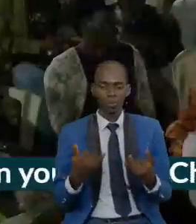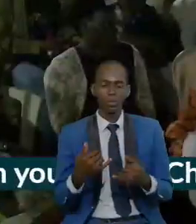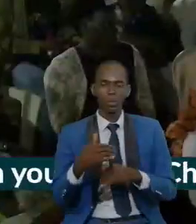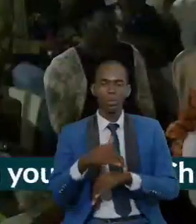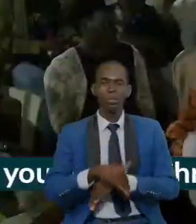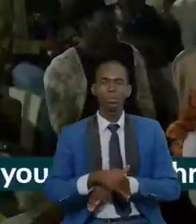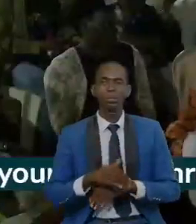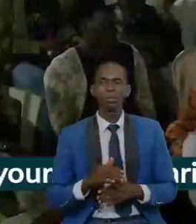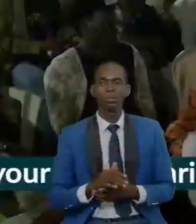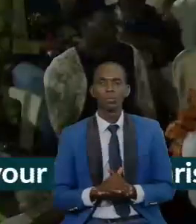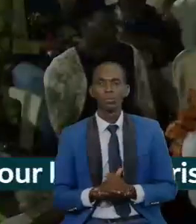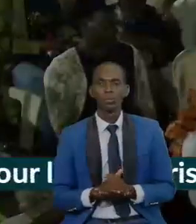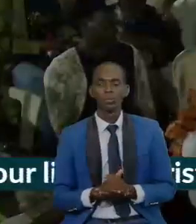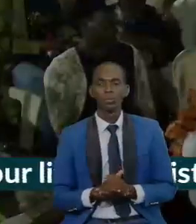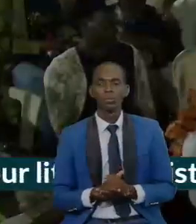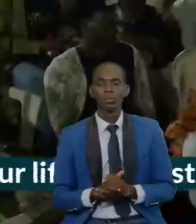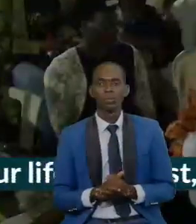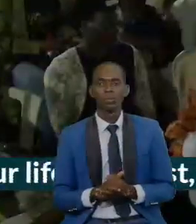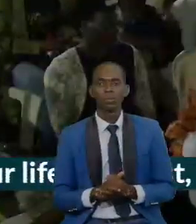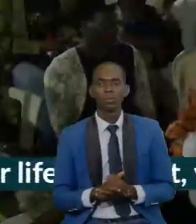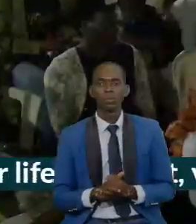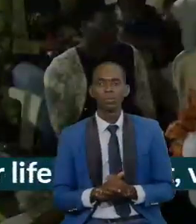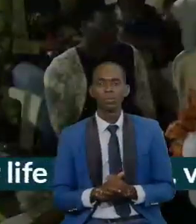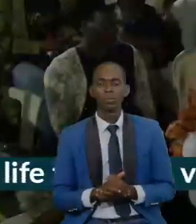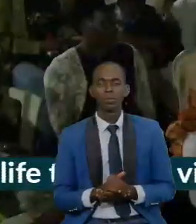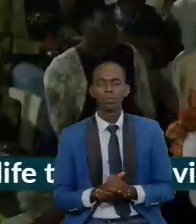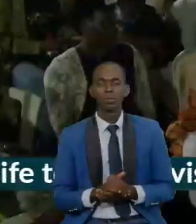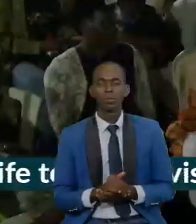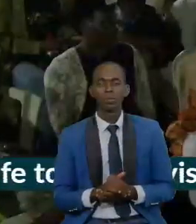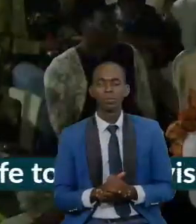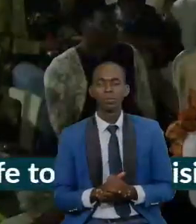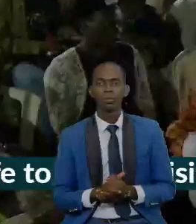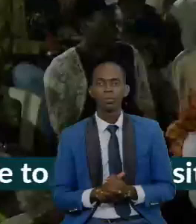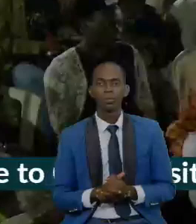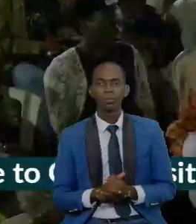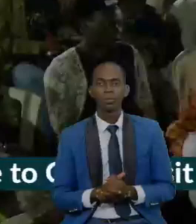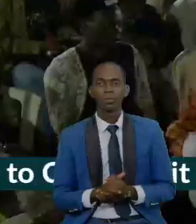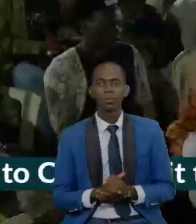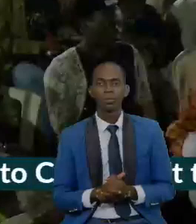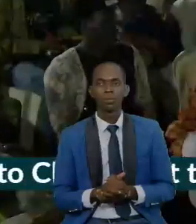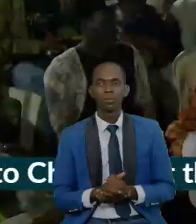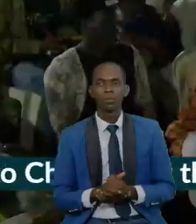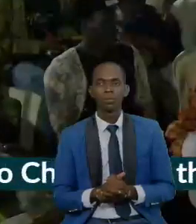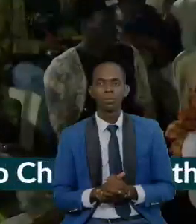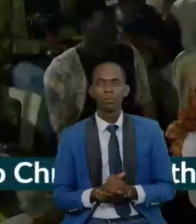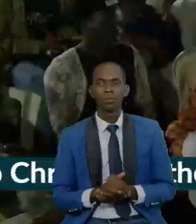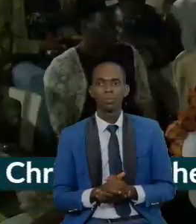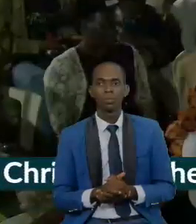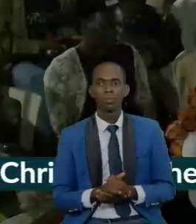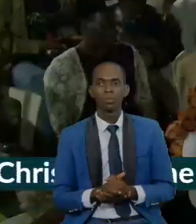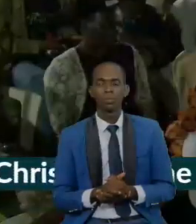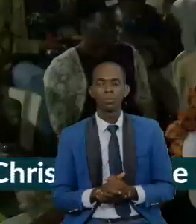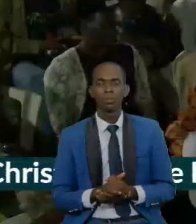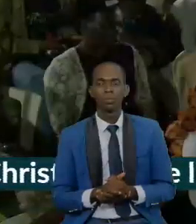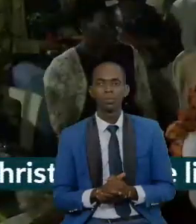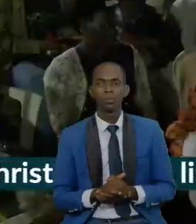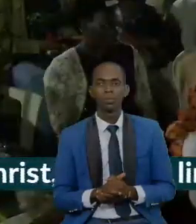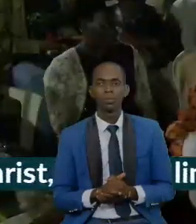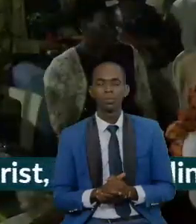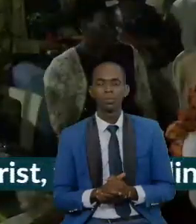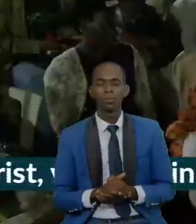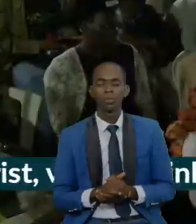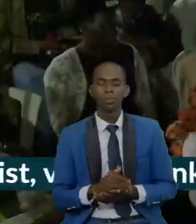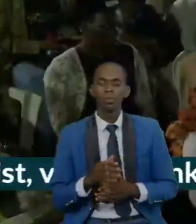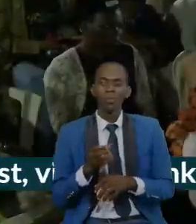Les conseillers, dépêchez-vous pour que nous puissions suivre la prière de l'homme de Dieu.